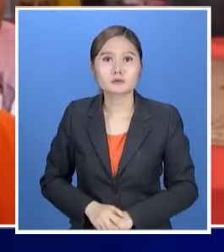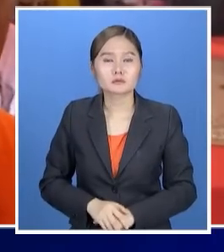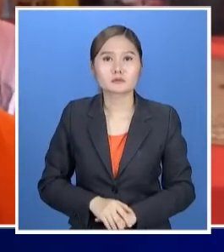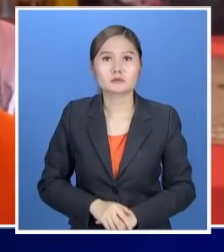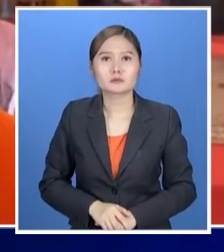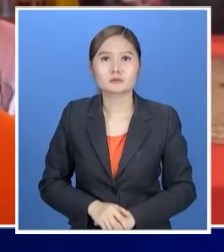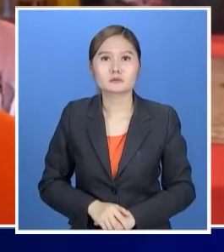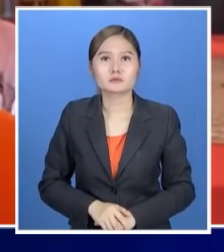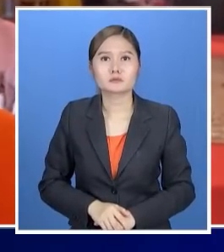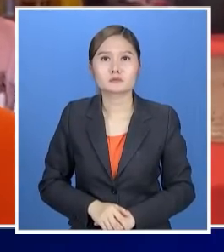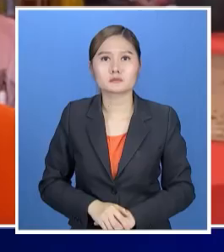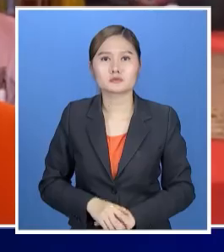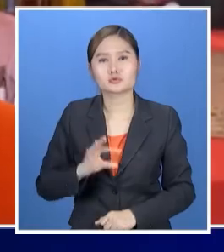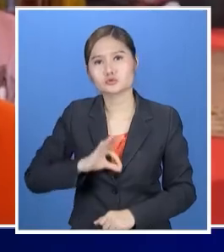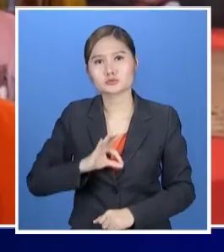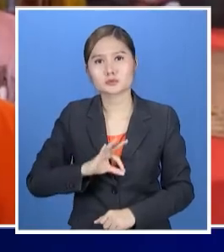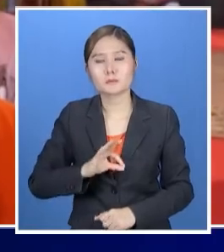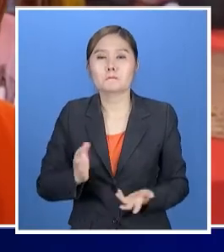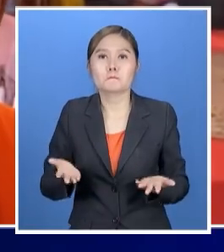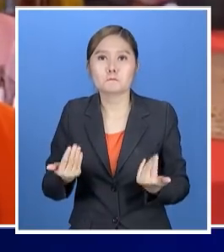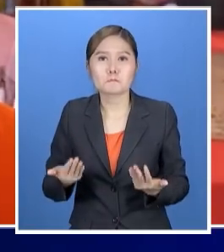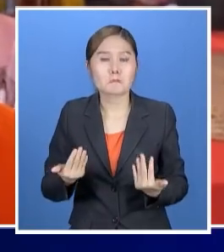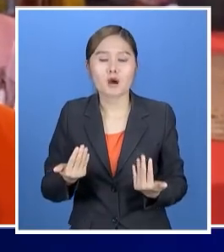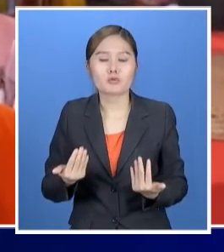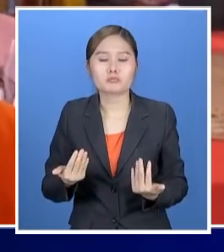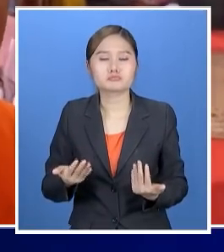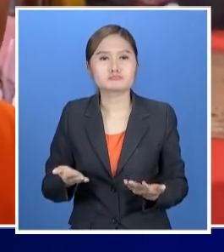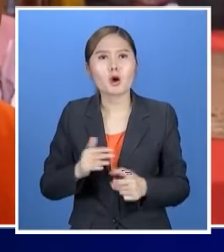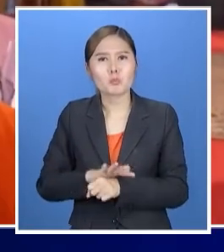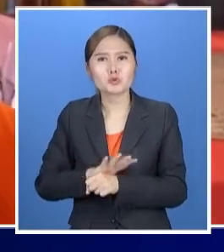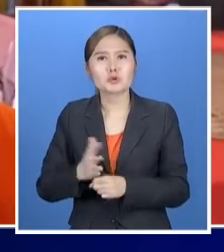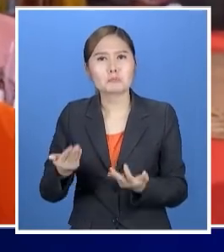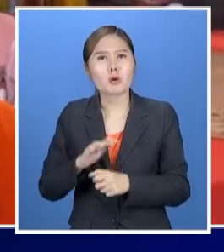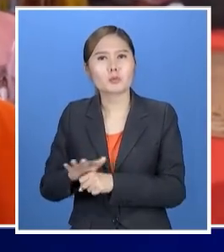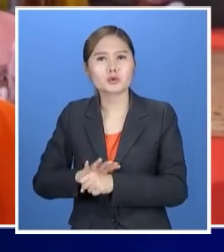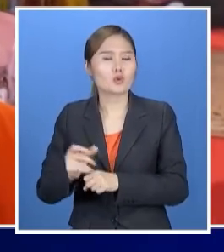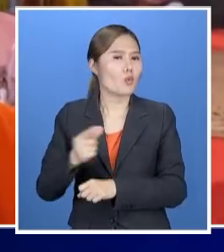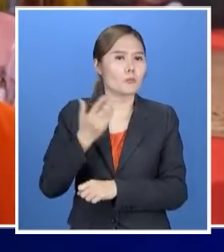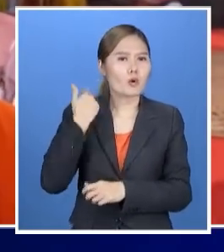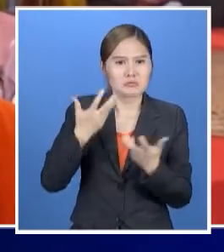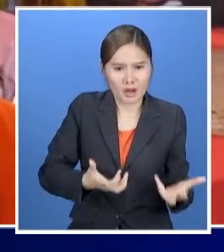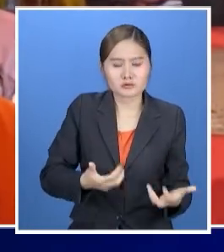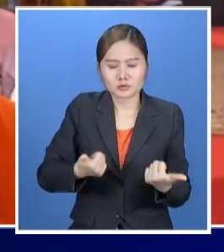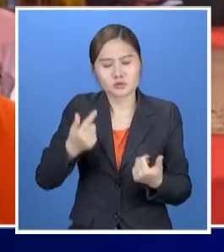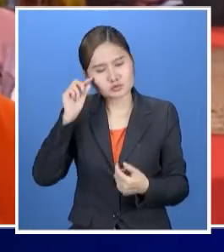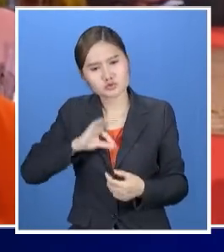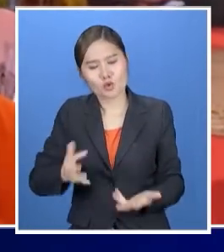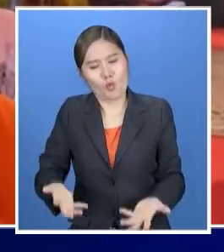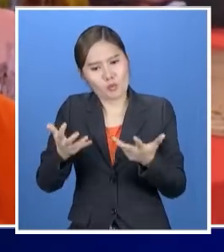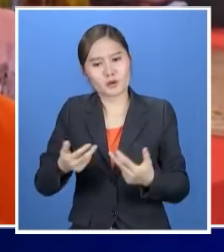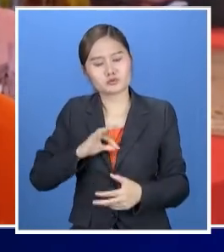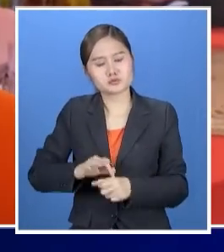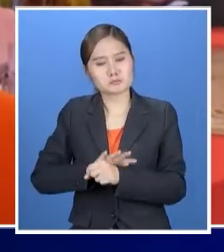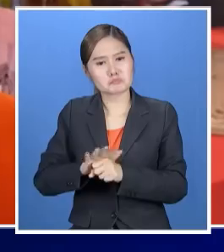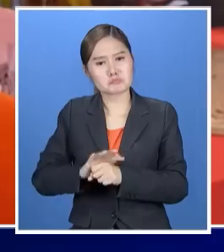น้ำหนักหลวงพ่อเหมือนรู้สึกว่าองค์ท่านจะเบากว่าทุกครั้งจะ มีน้ำหนักเบากว่าทุกครั้งความรู้สึกเรา ใช ่ได้เห็นภา